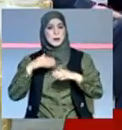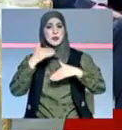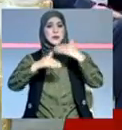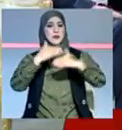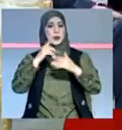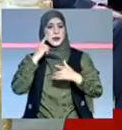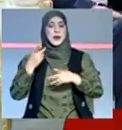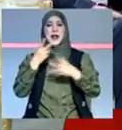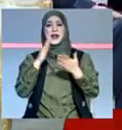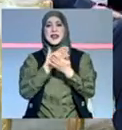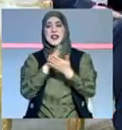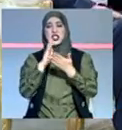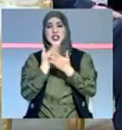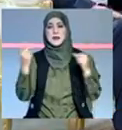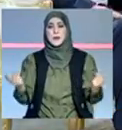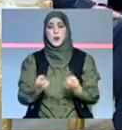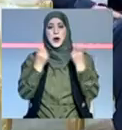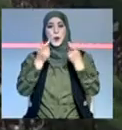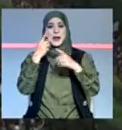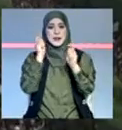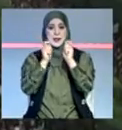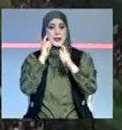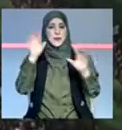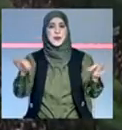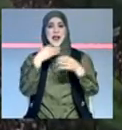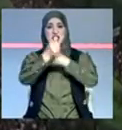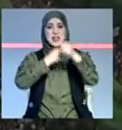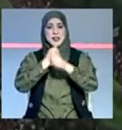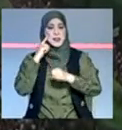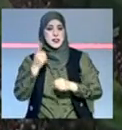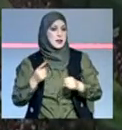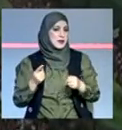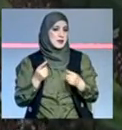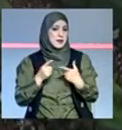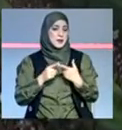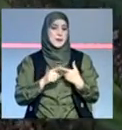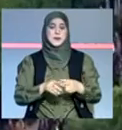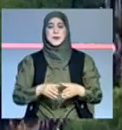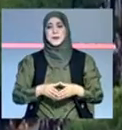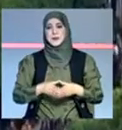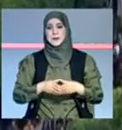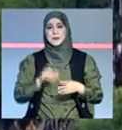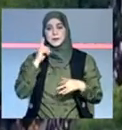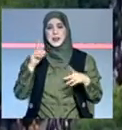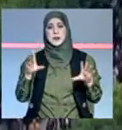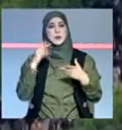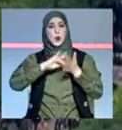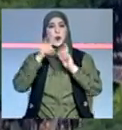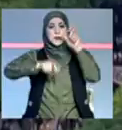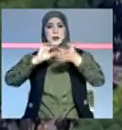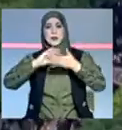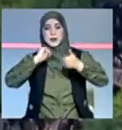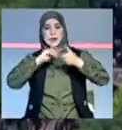مكونات سياسيه منها عقد من زمن الثوره قد يجوز القول ولو بتحفظ التونسيين اتفق منذ عشر